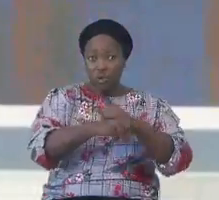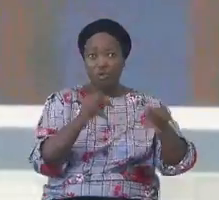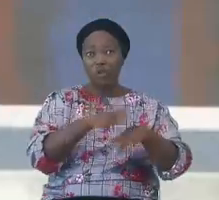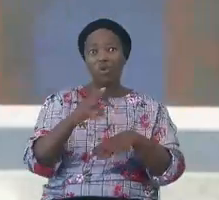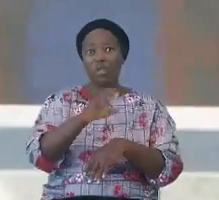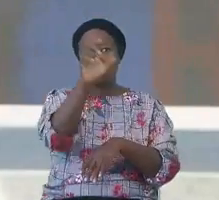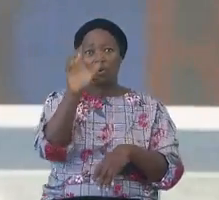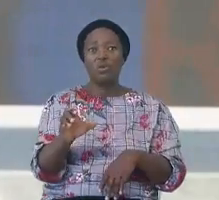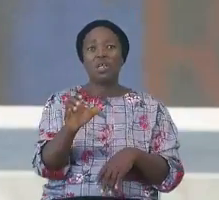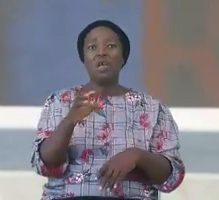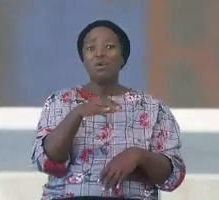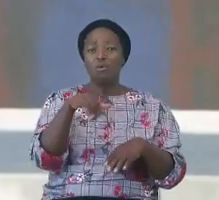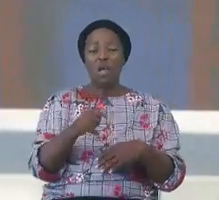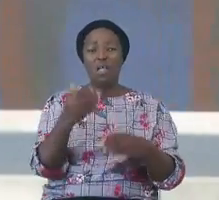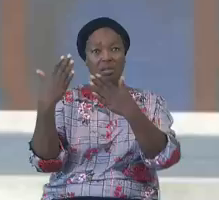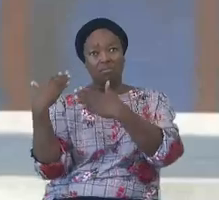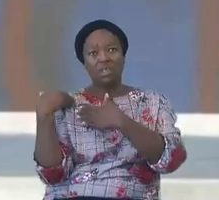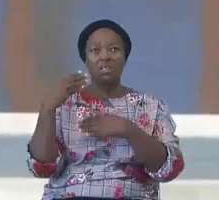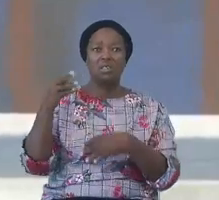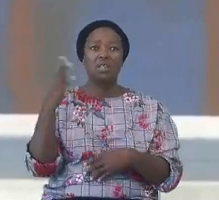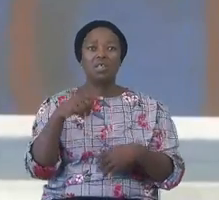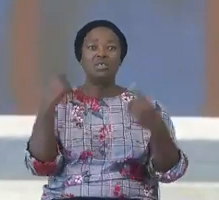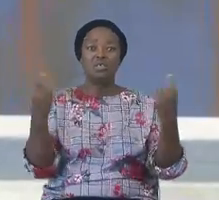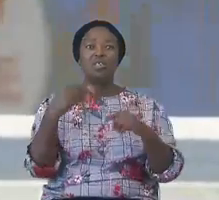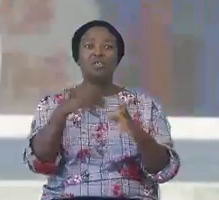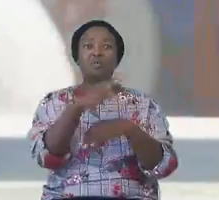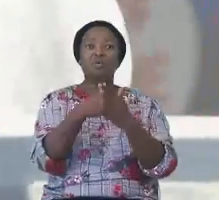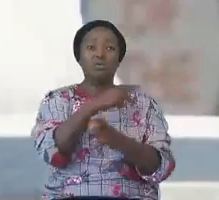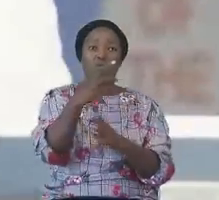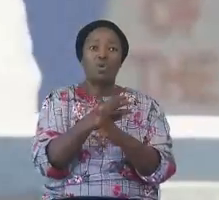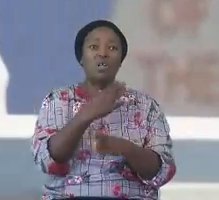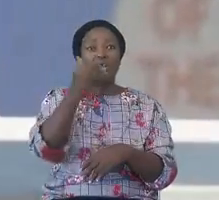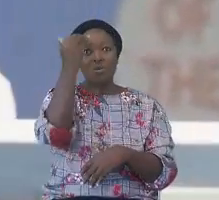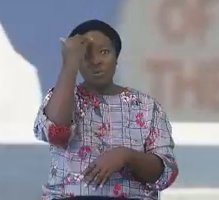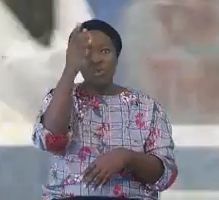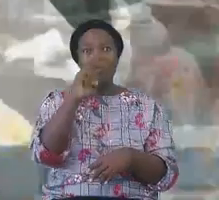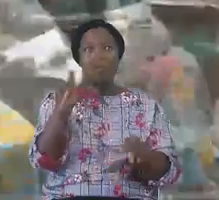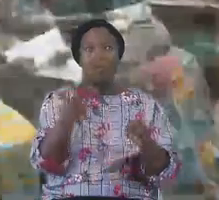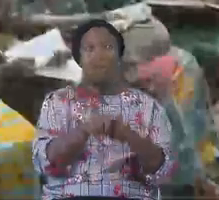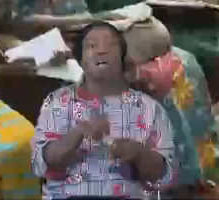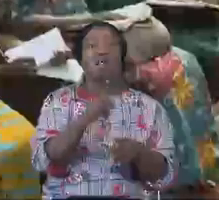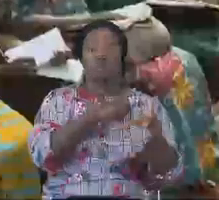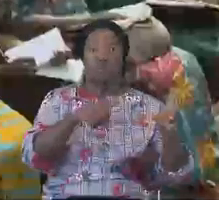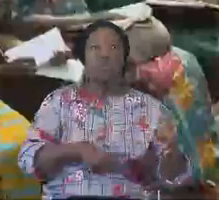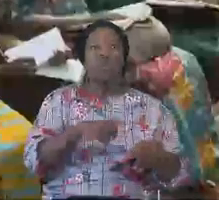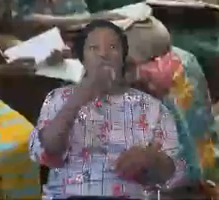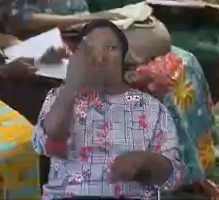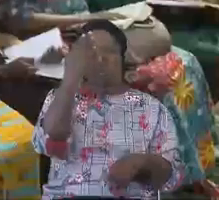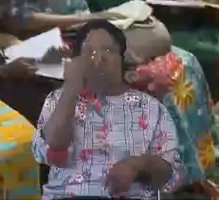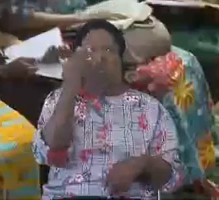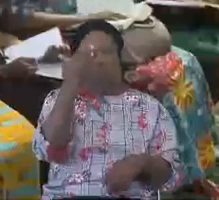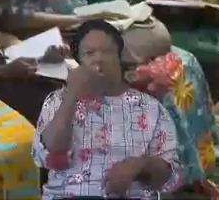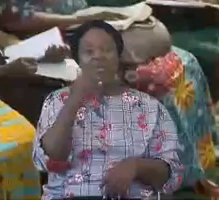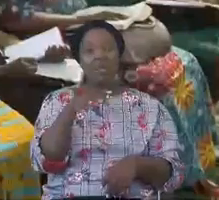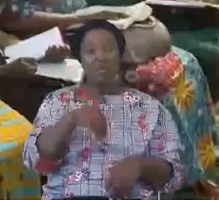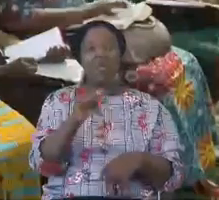le reconnaître comme Seigneur pendant sa souffrance sur la croix, pendant qu'il portait les péchés de tout le